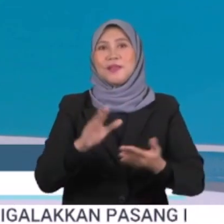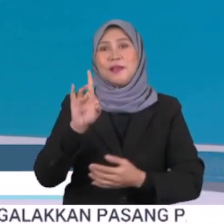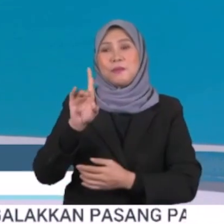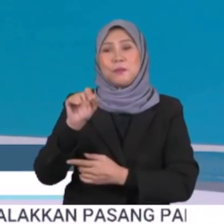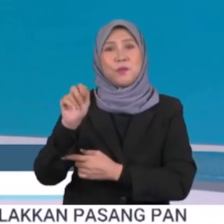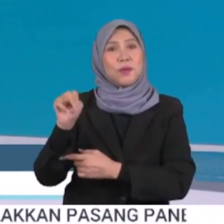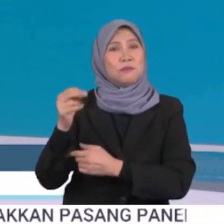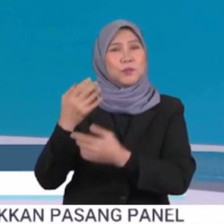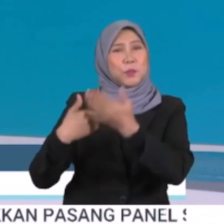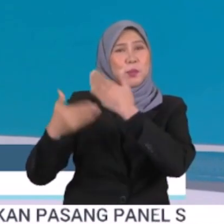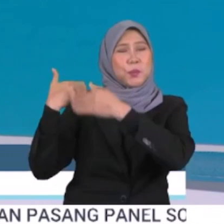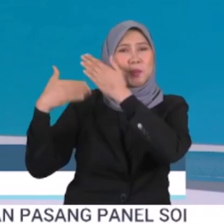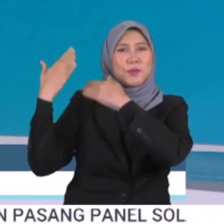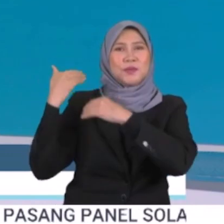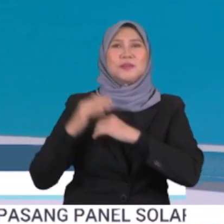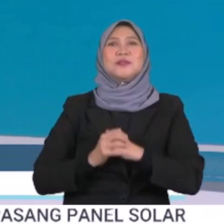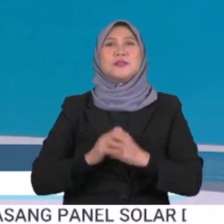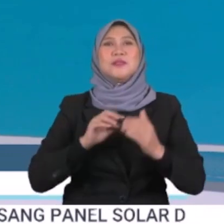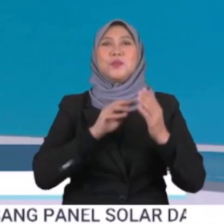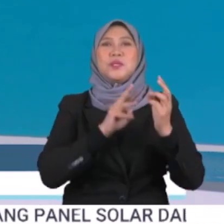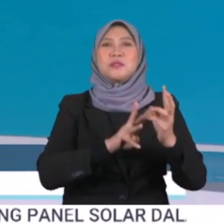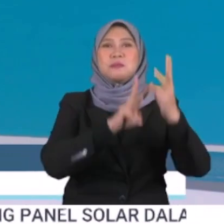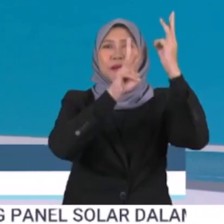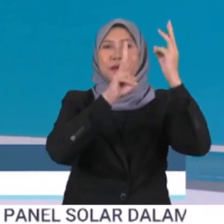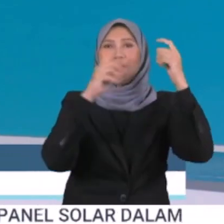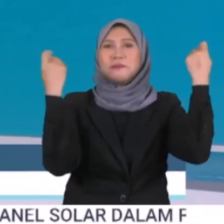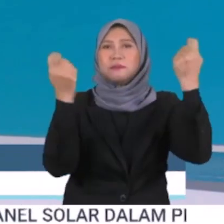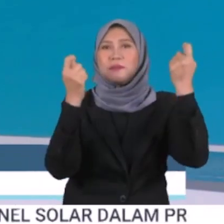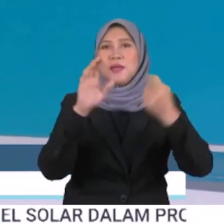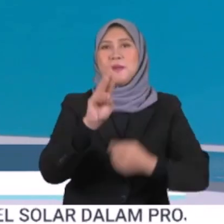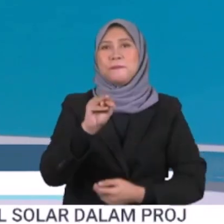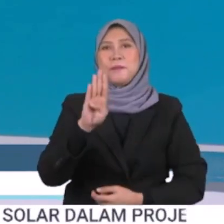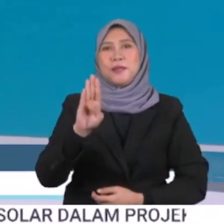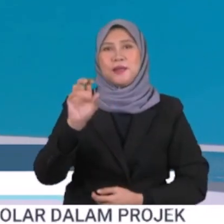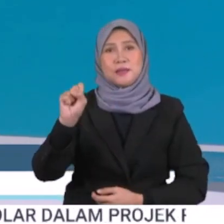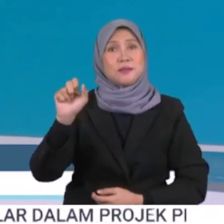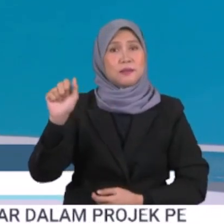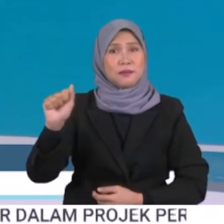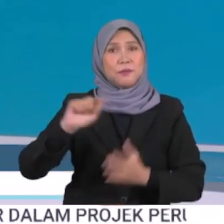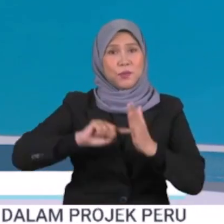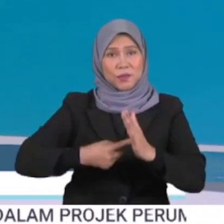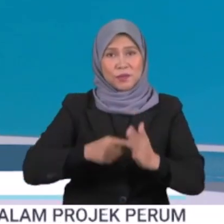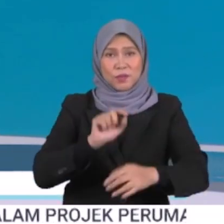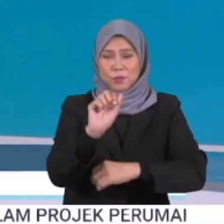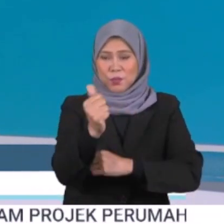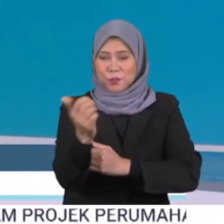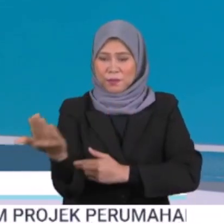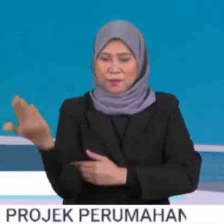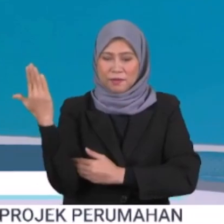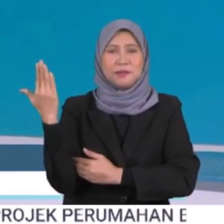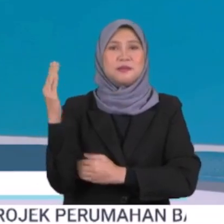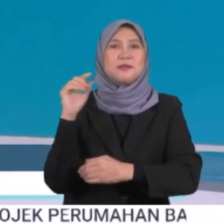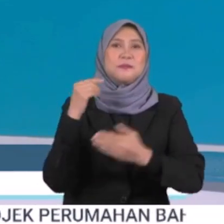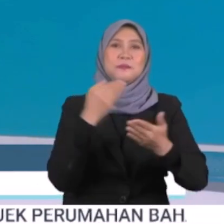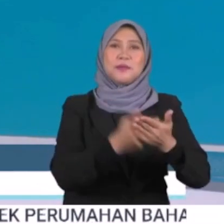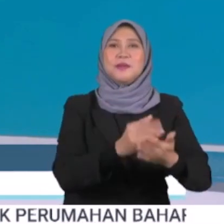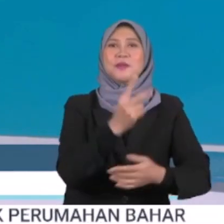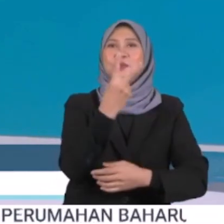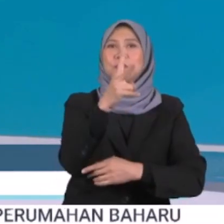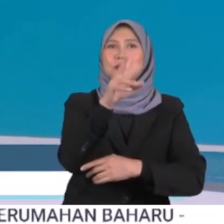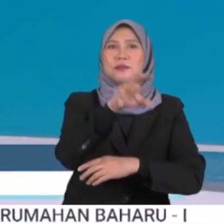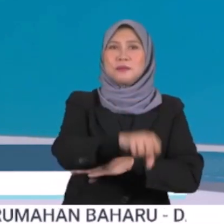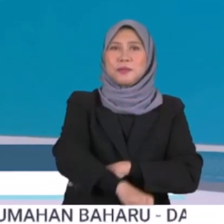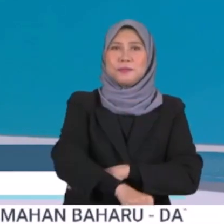evolusi muzik berlangsung di Wisma Majlis Bandaraya Shah Alam bermula pukul 10 pagi hingga 12.30 malam malam